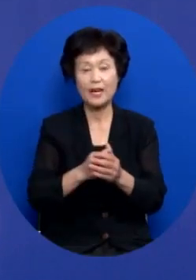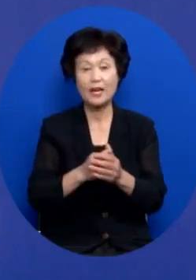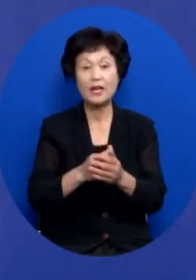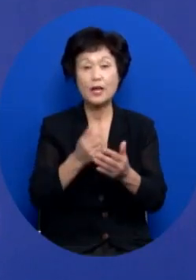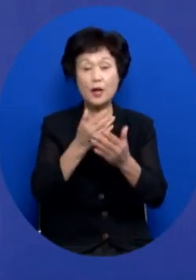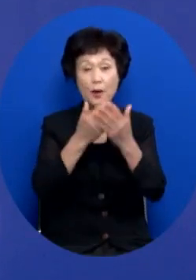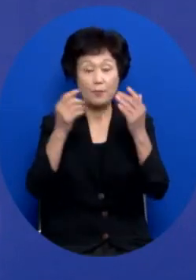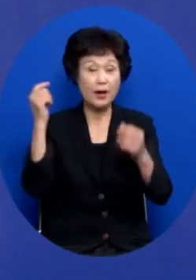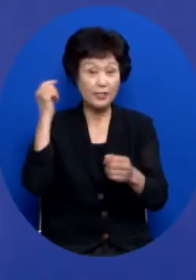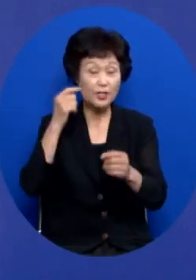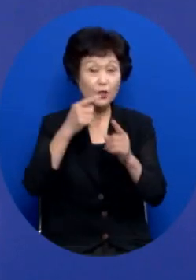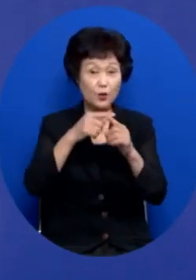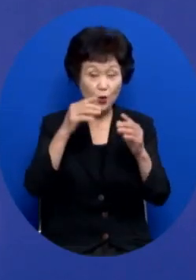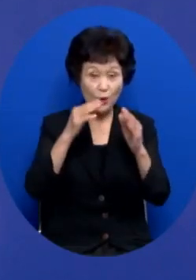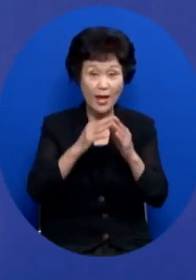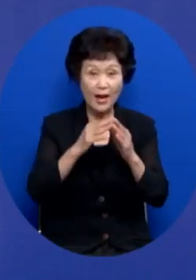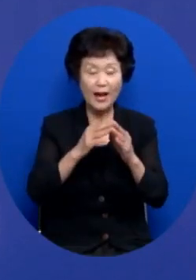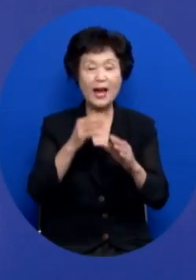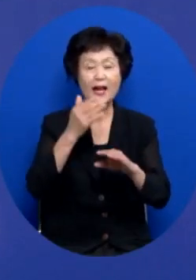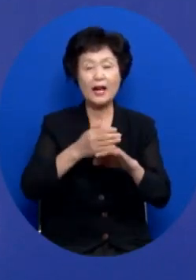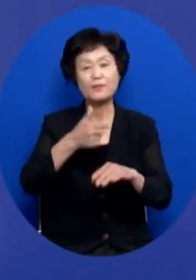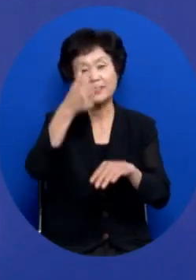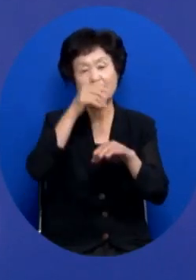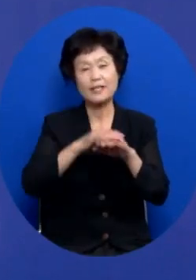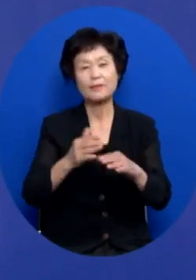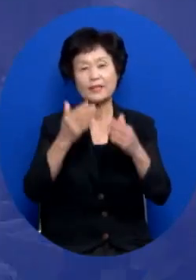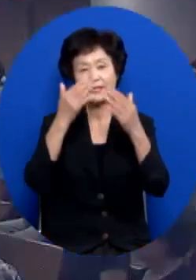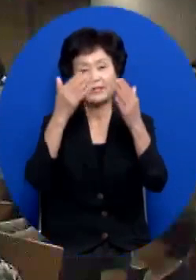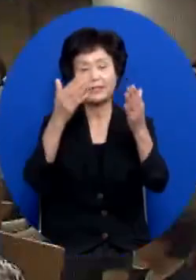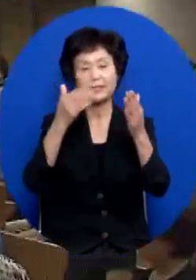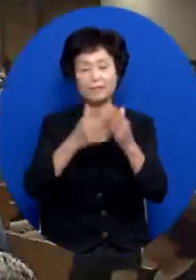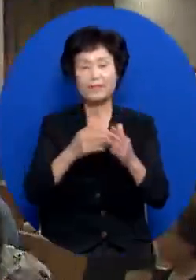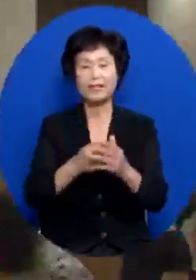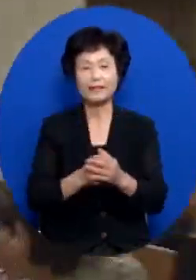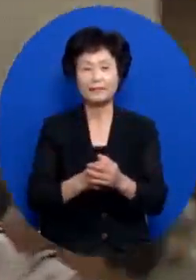명성교회가 창립 43주년 기념 감사 예배를 열었습니다.